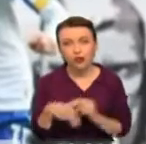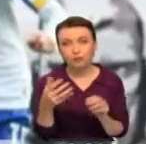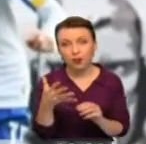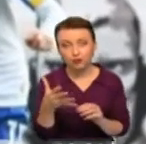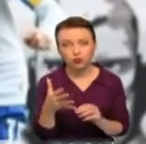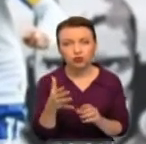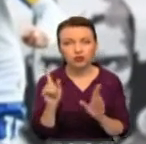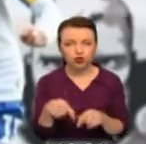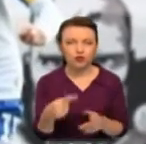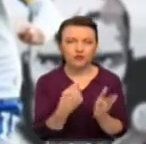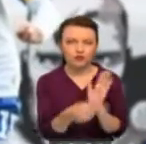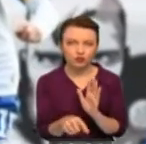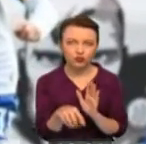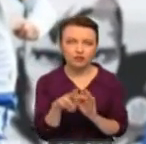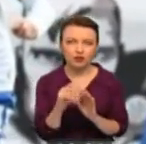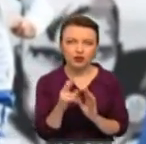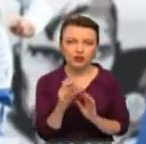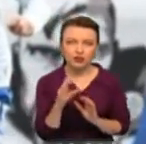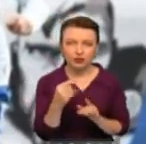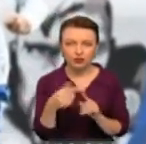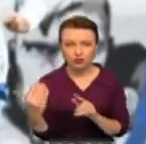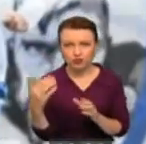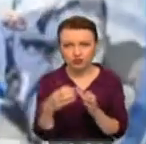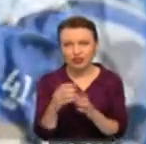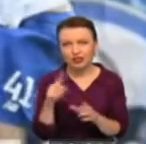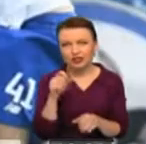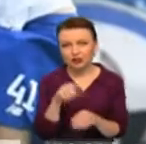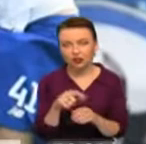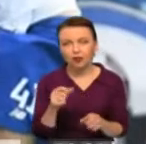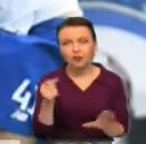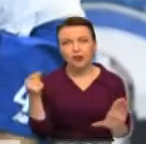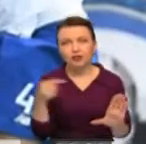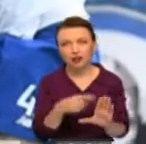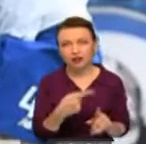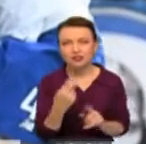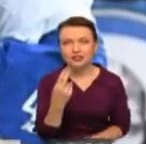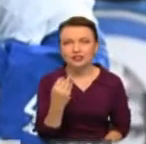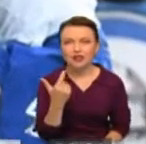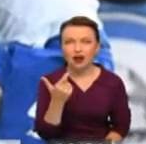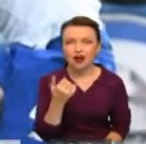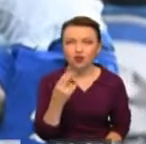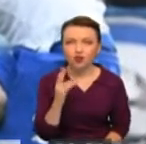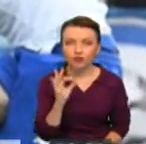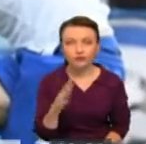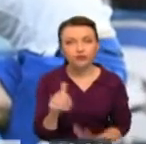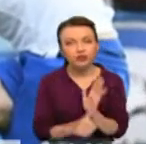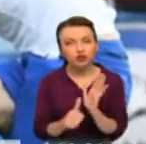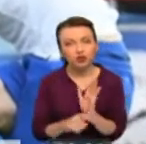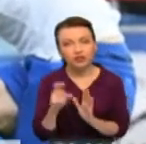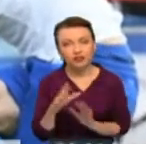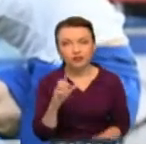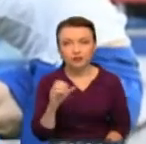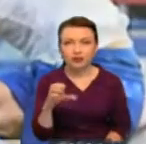урівняв склади, вилучивши Максименка і призначивши пенальті, який реалізував Циганков. На 66-й хвилині